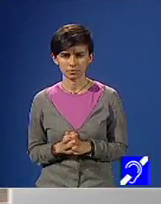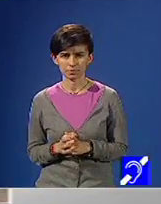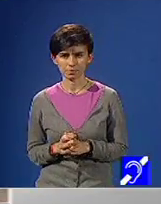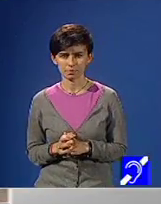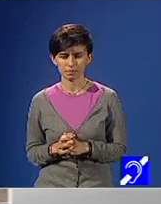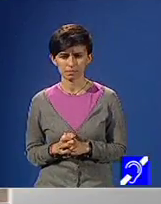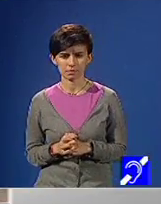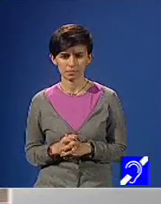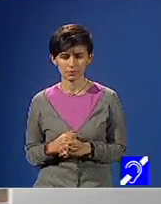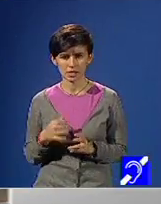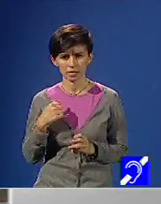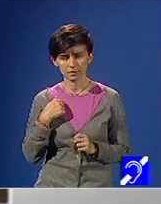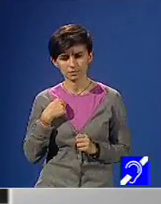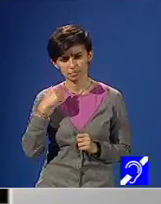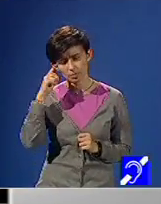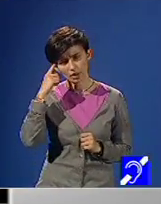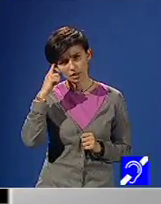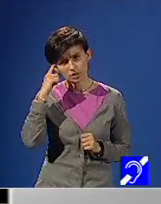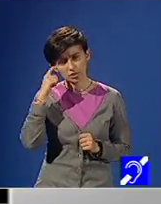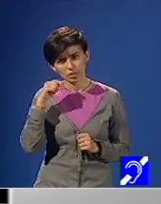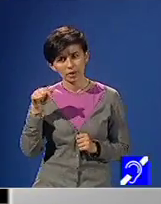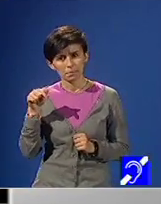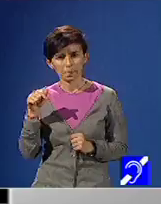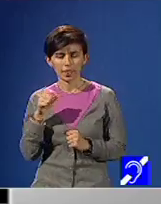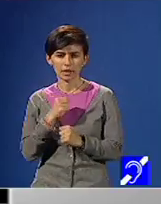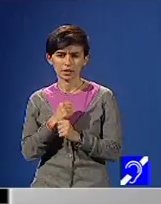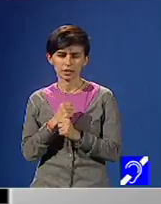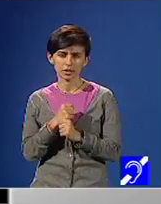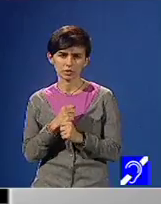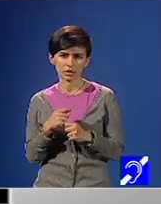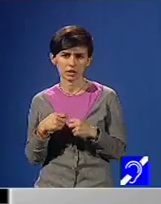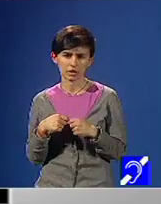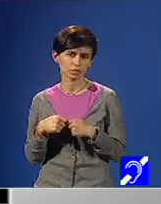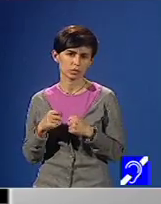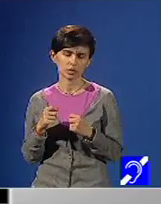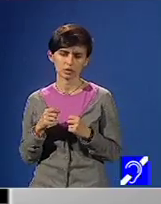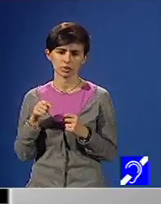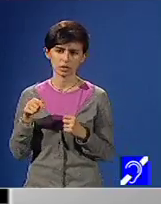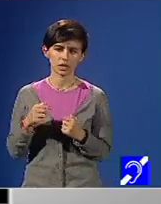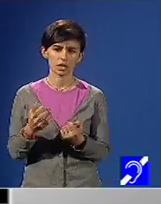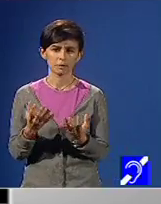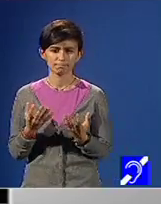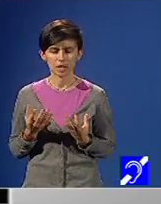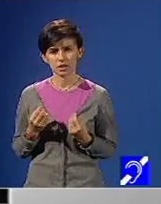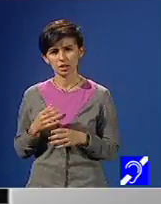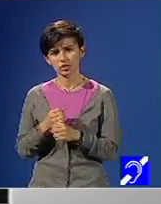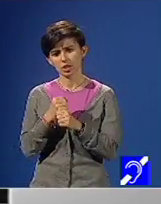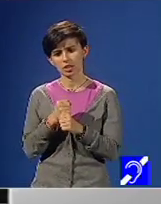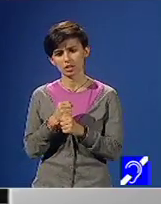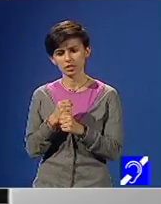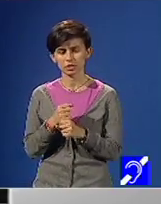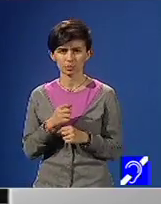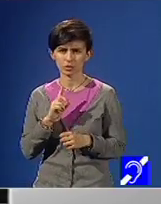noi, adică eu, cel puțin știu că dânsa s-a ocupat de tot. Ea ducea sponsor, nu știu